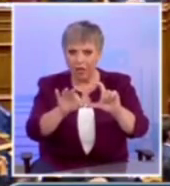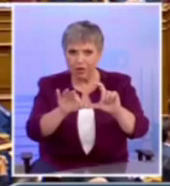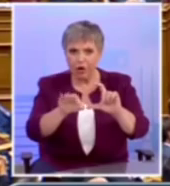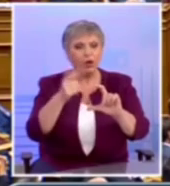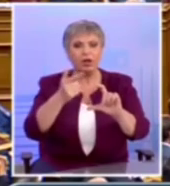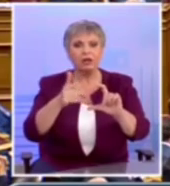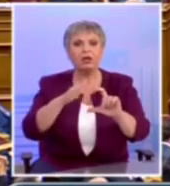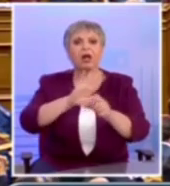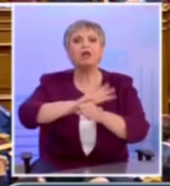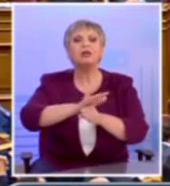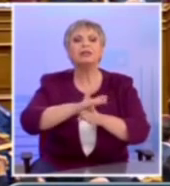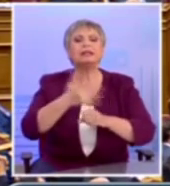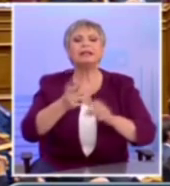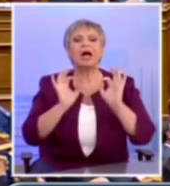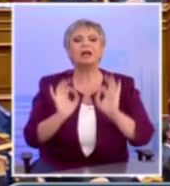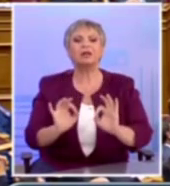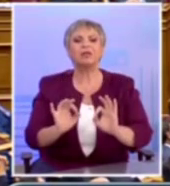Δεν μπορώ να ακούσω τον εαυτό μου.